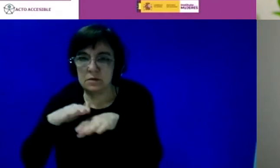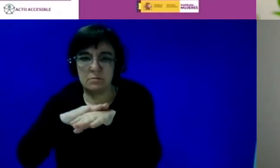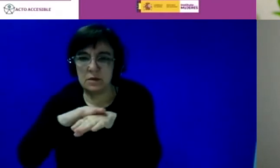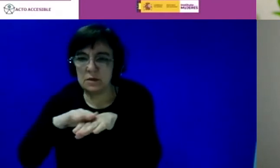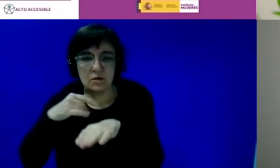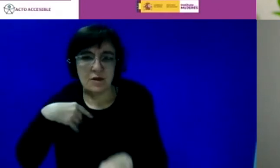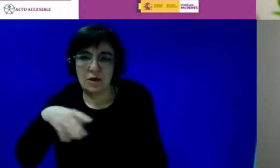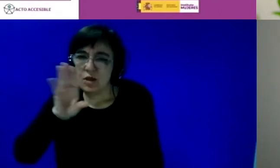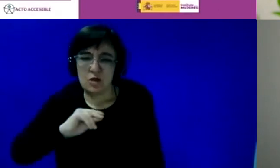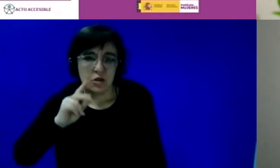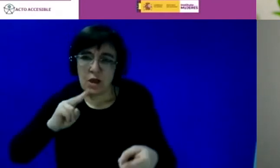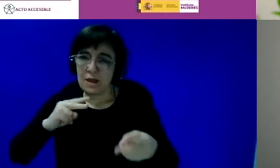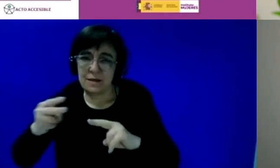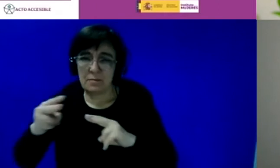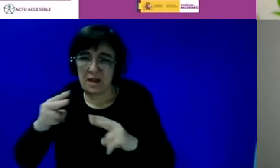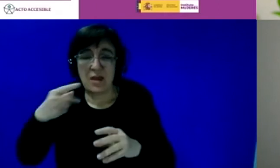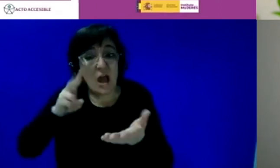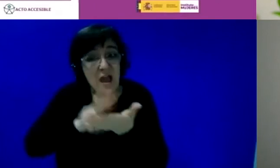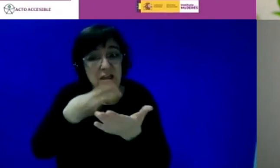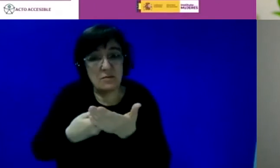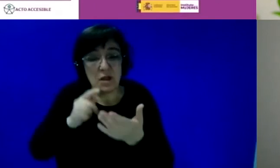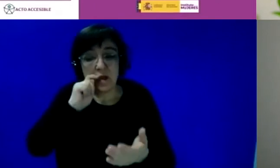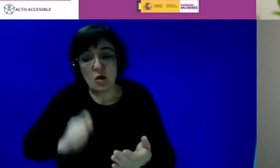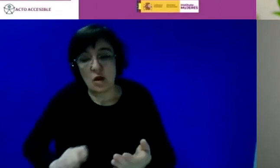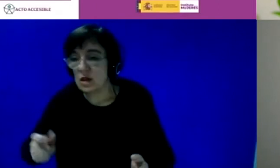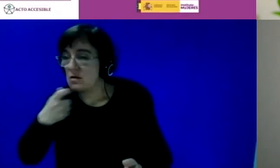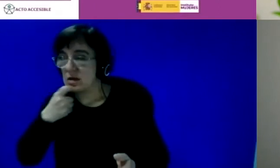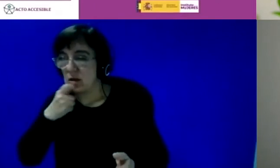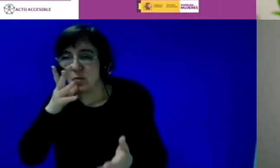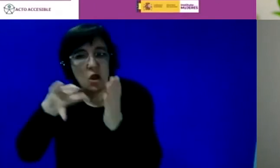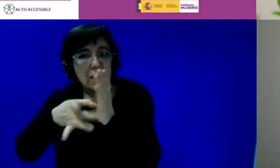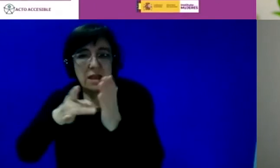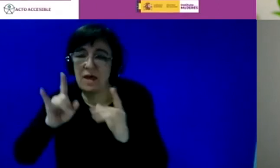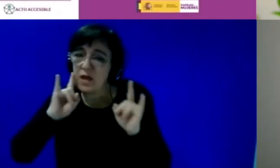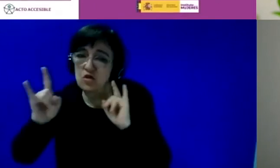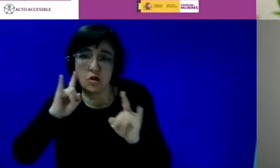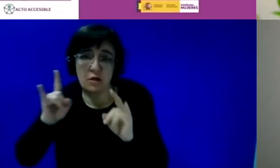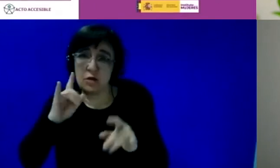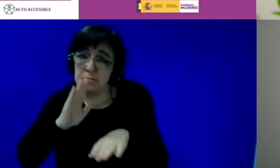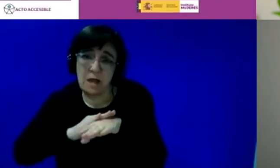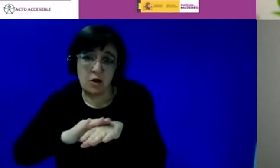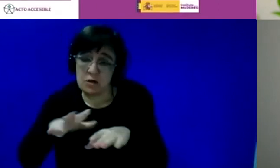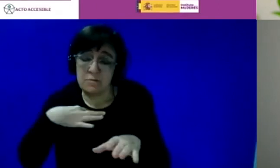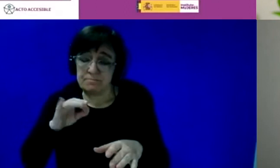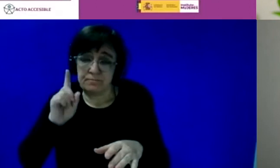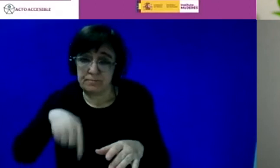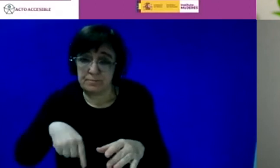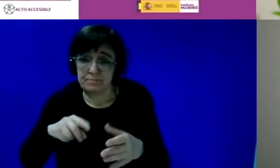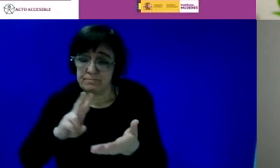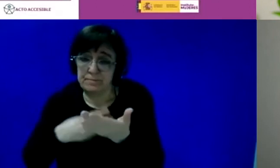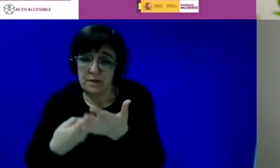групу дітей і знов вивезли. Then they formed another group of children and evacuated them as